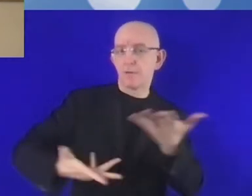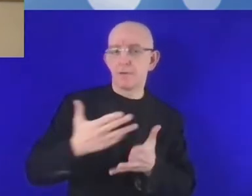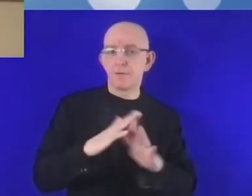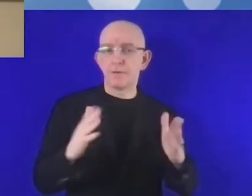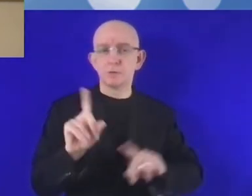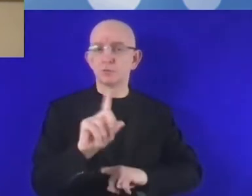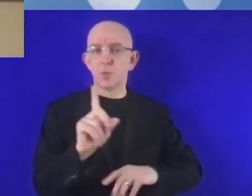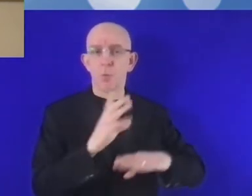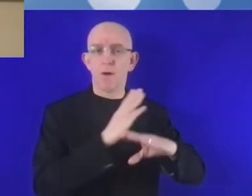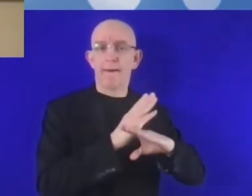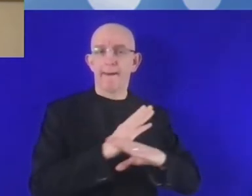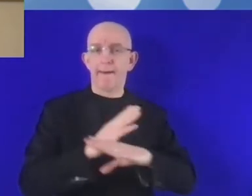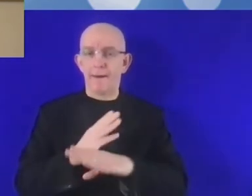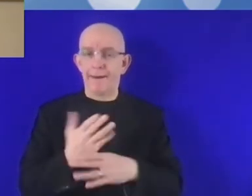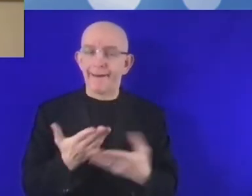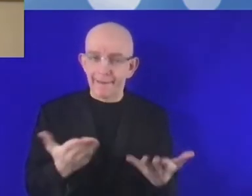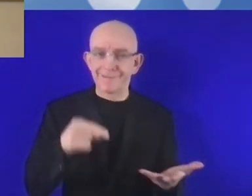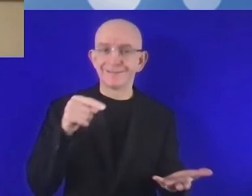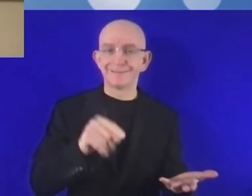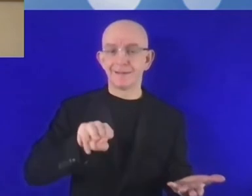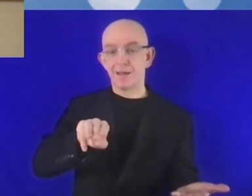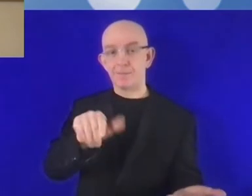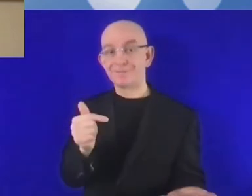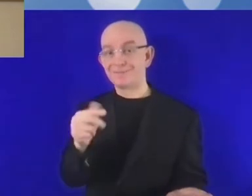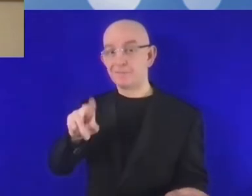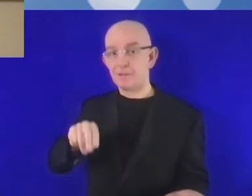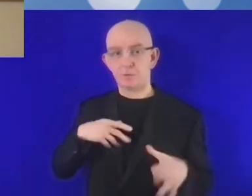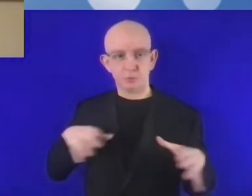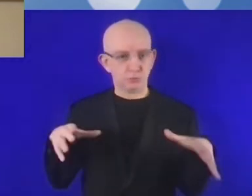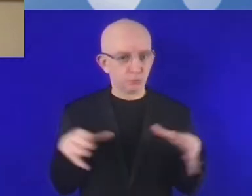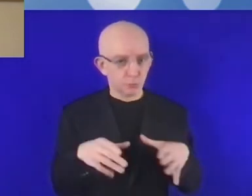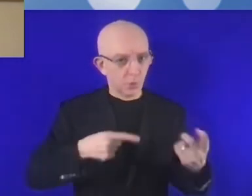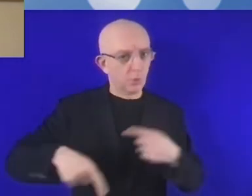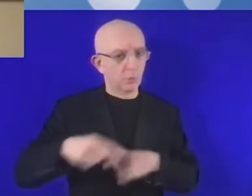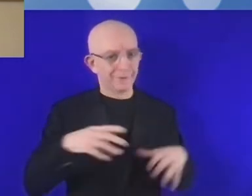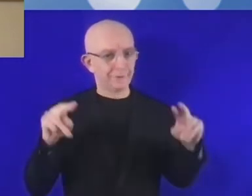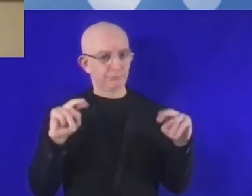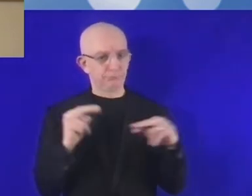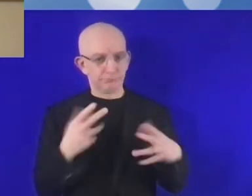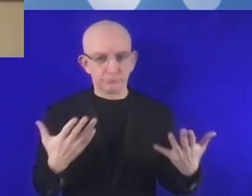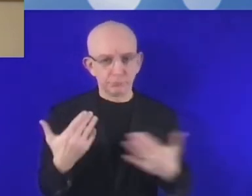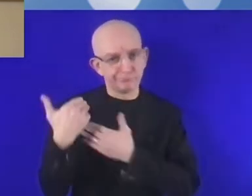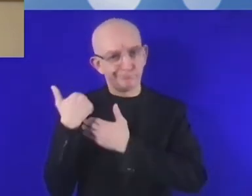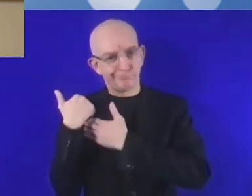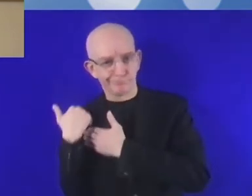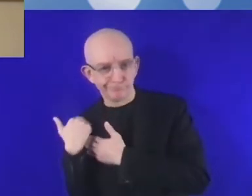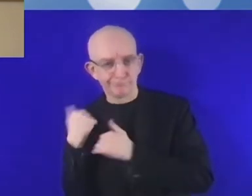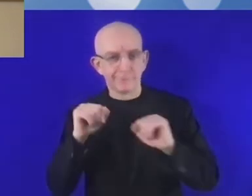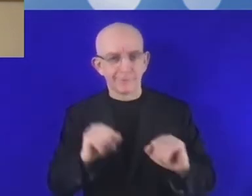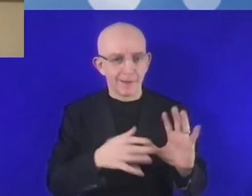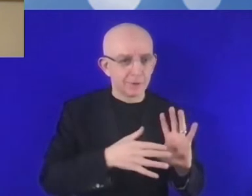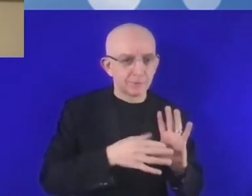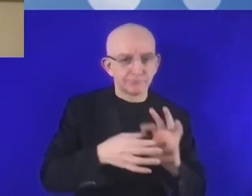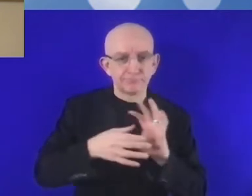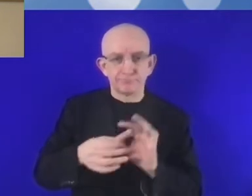استخدامه. أود أن أبدأ بعدة كلمات. أود أن أقول عن مجموعتنا، مجموعة